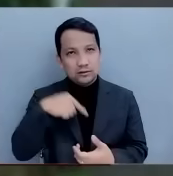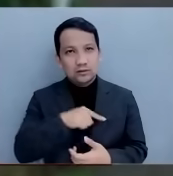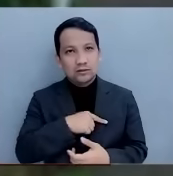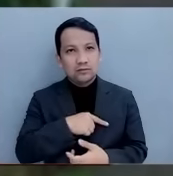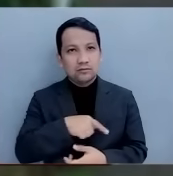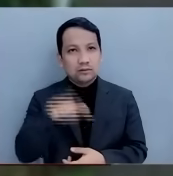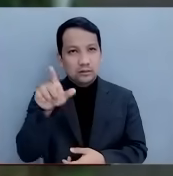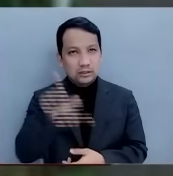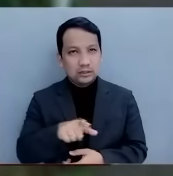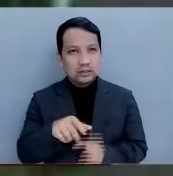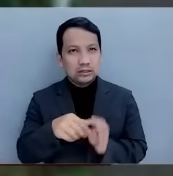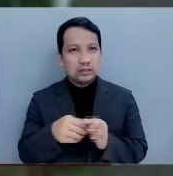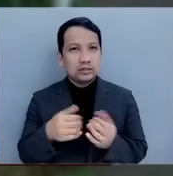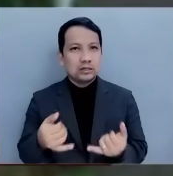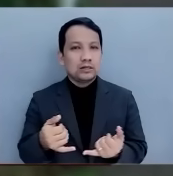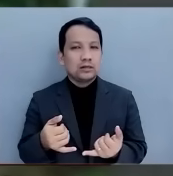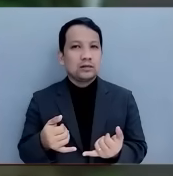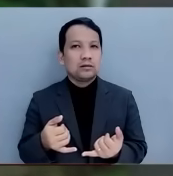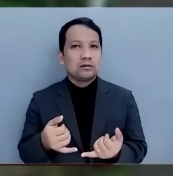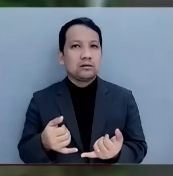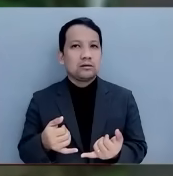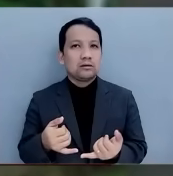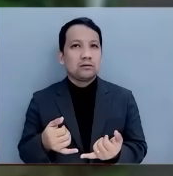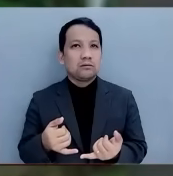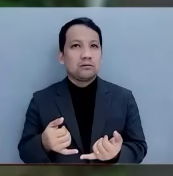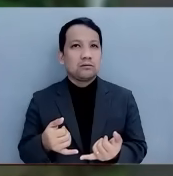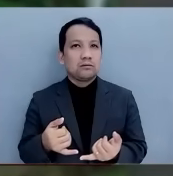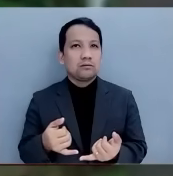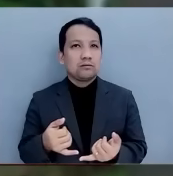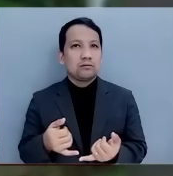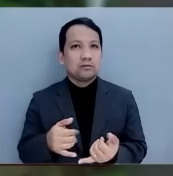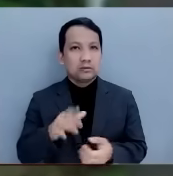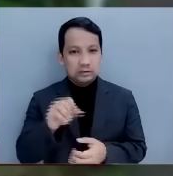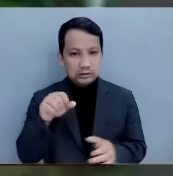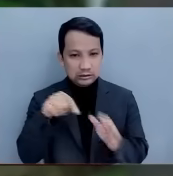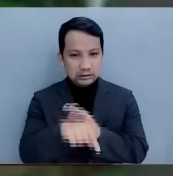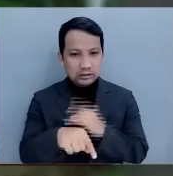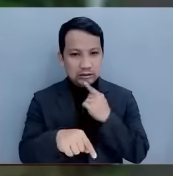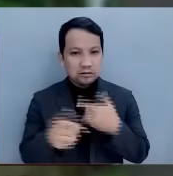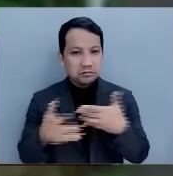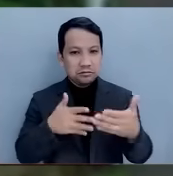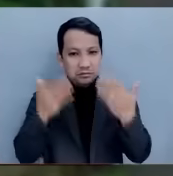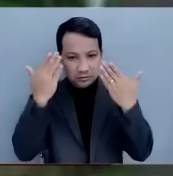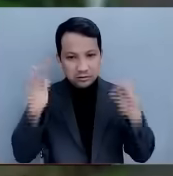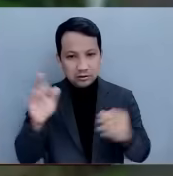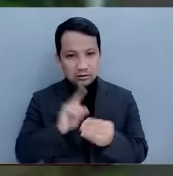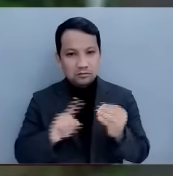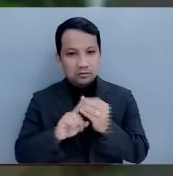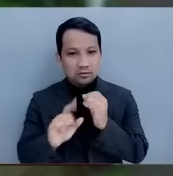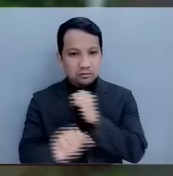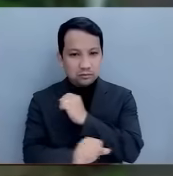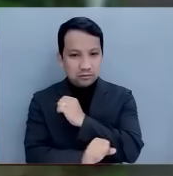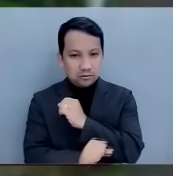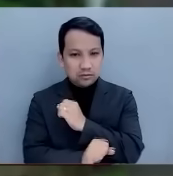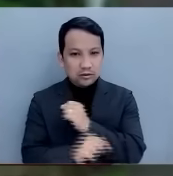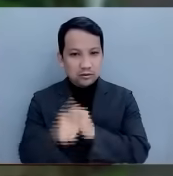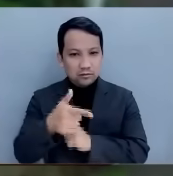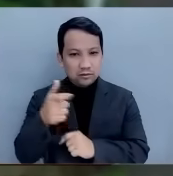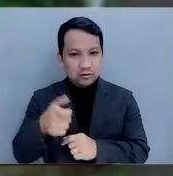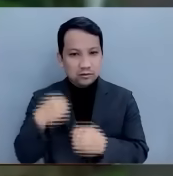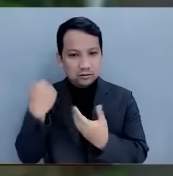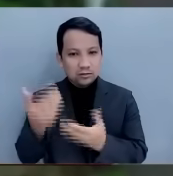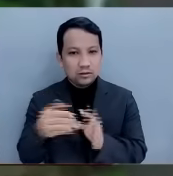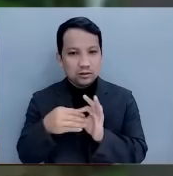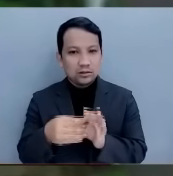naman ito. Ano yun, parang yung kaso na yun, pumatay ka lang na, ayun, ano ka lang. nagnakaw lang, hold up ka lang, na binigyan ka ng